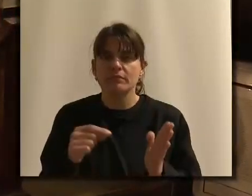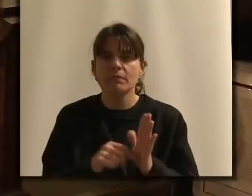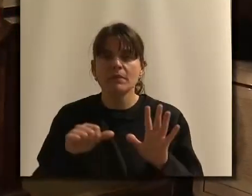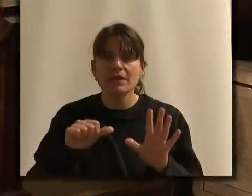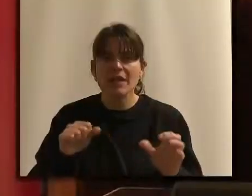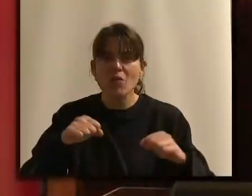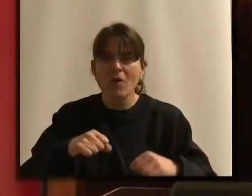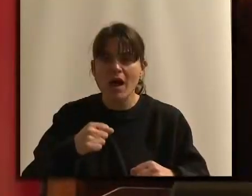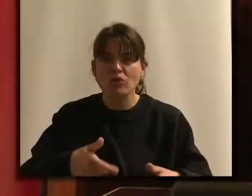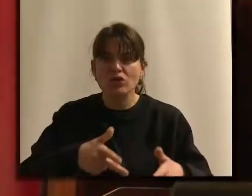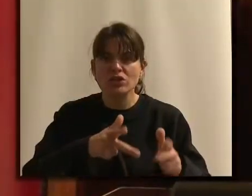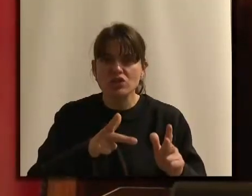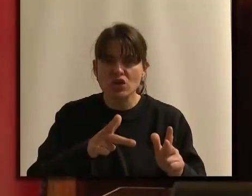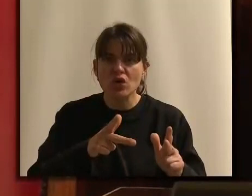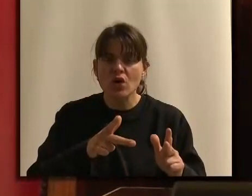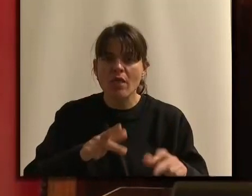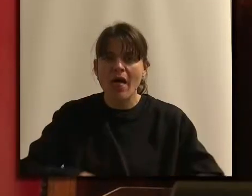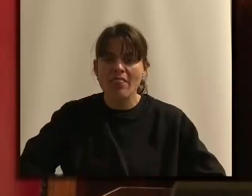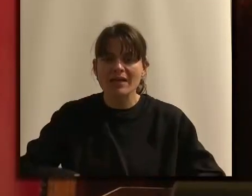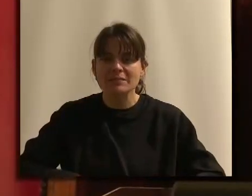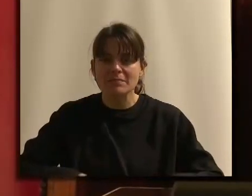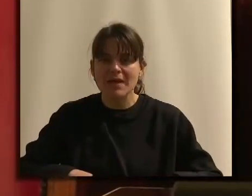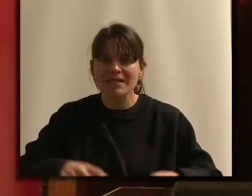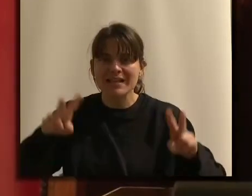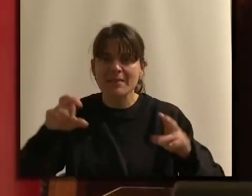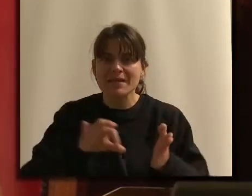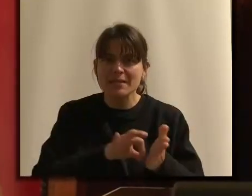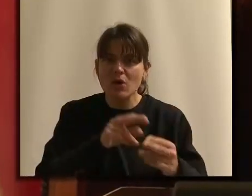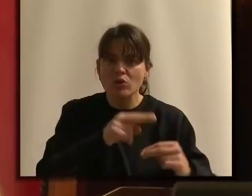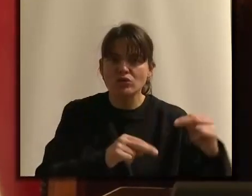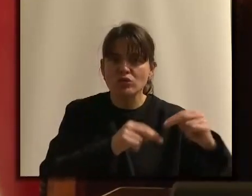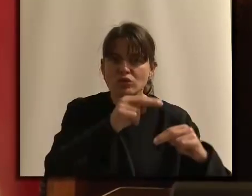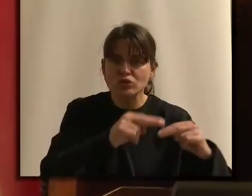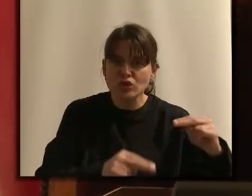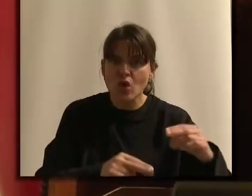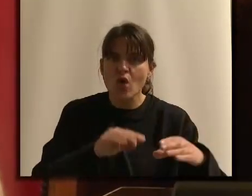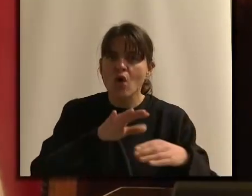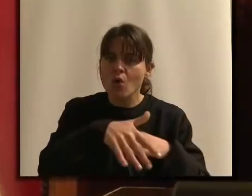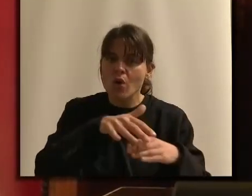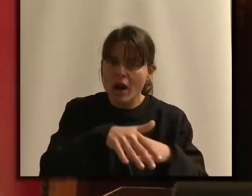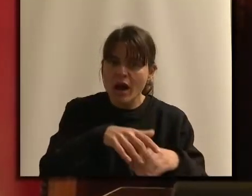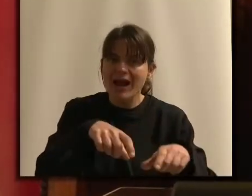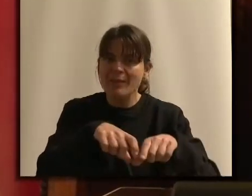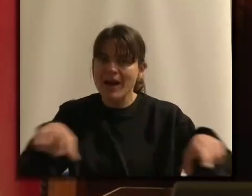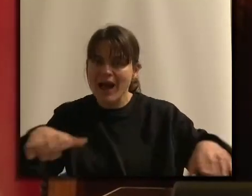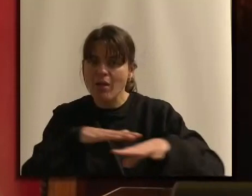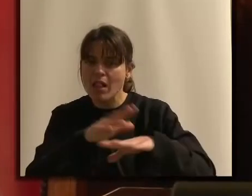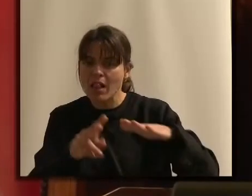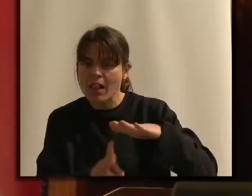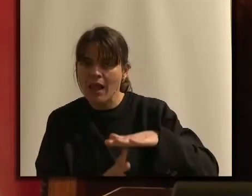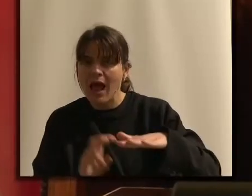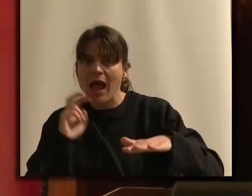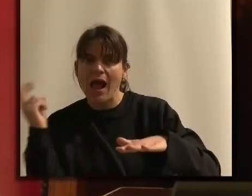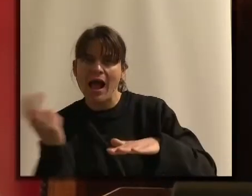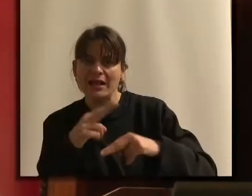6. Aprovar l'autorització i disposició de la despesa a Rases Vic pel servei de construcció de rases, voreres, clavegram i altres obres de competència